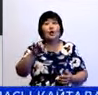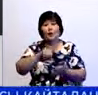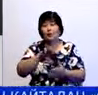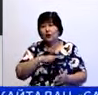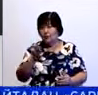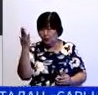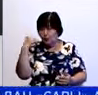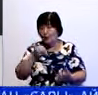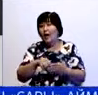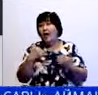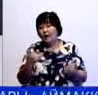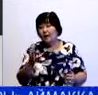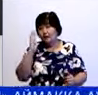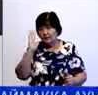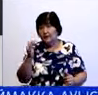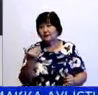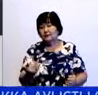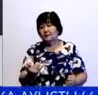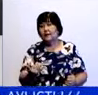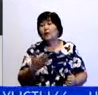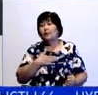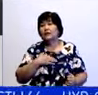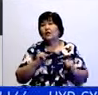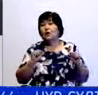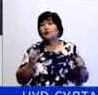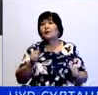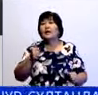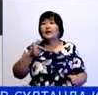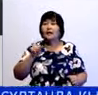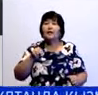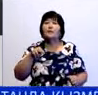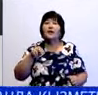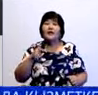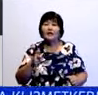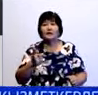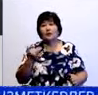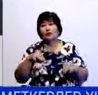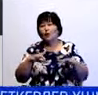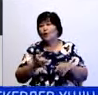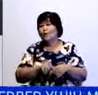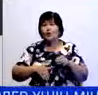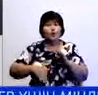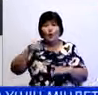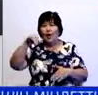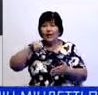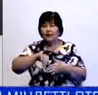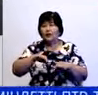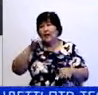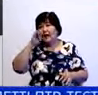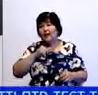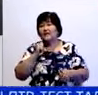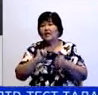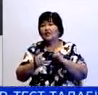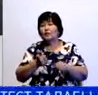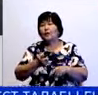бұрын соңды. Енді Аллаға шүкір қазір біздің спорт грэплингтен де өтіп жатыр. Өте жоғары деңгейде өтіп жатыр. Қазақстан